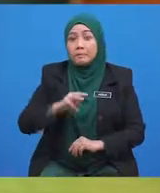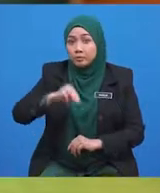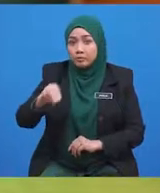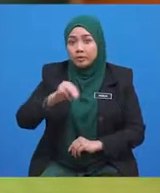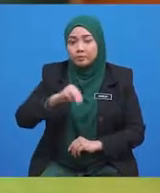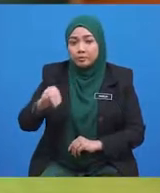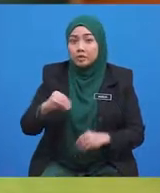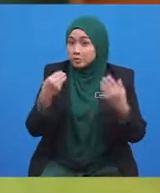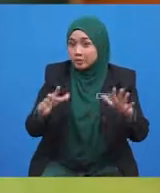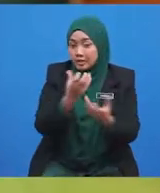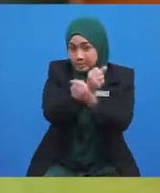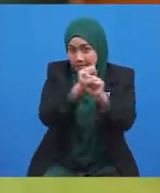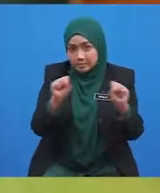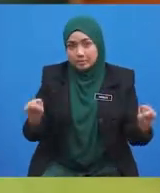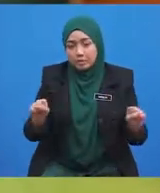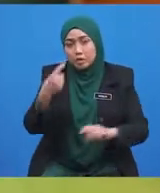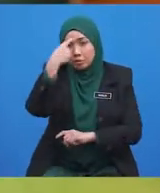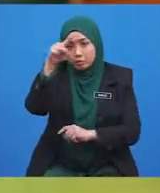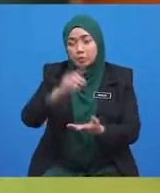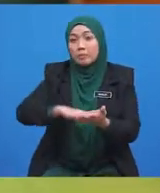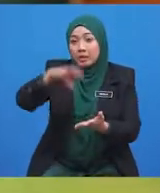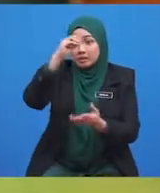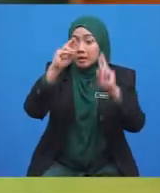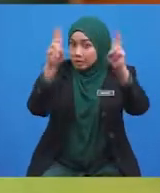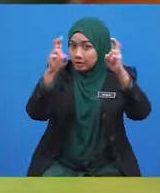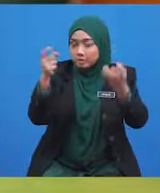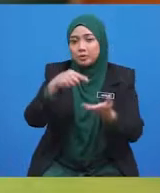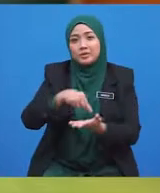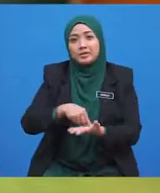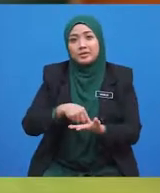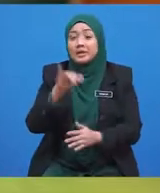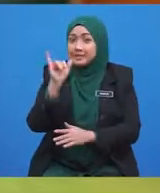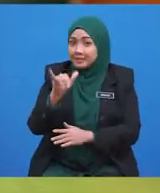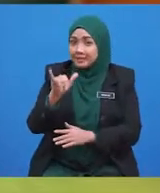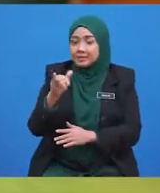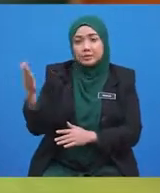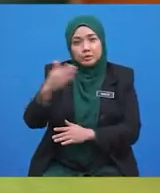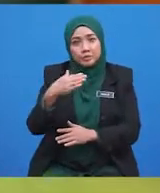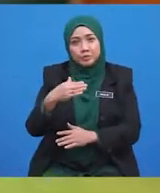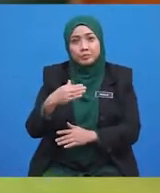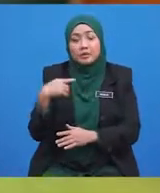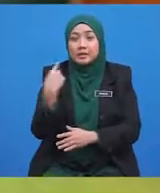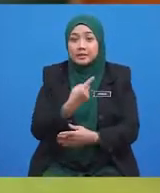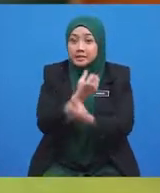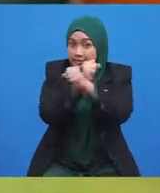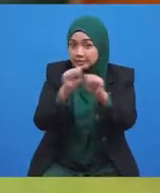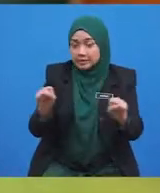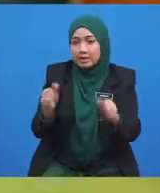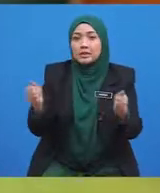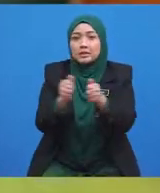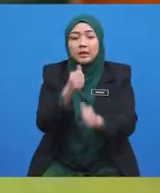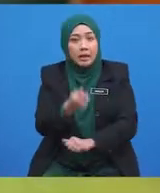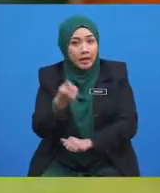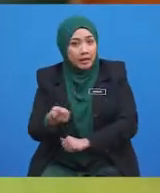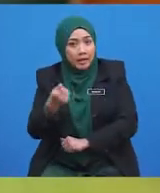Murid-murid sudah bersedia untuk belajar tajuk ini? Ya, ayuh kita semua bersedia dengan alat tulis